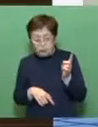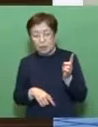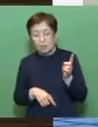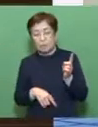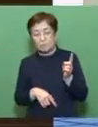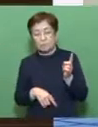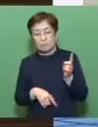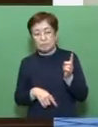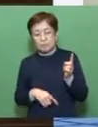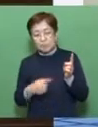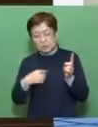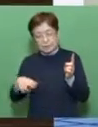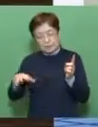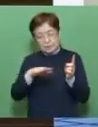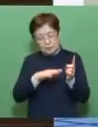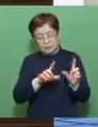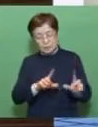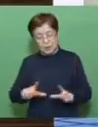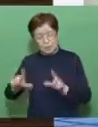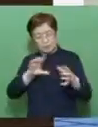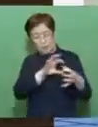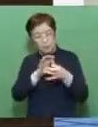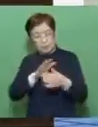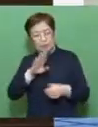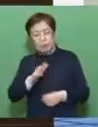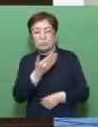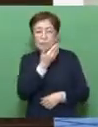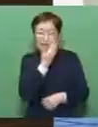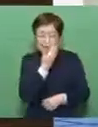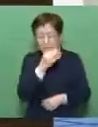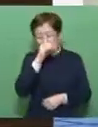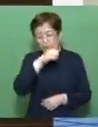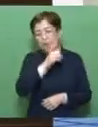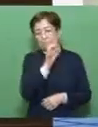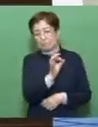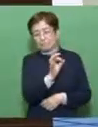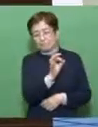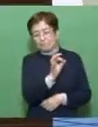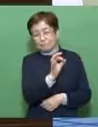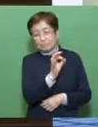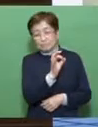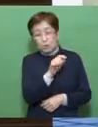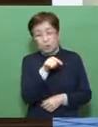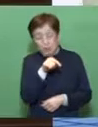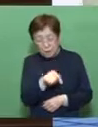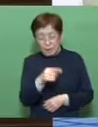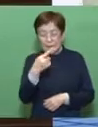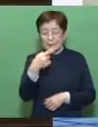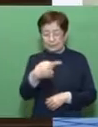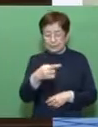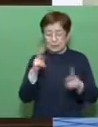お重要なんですが私たちの生活に1番関連するんですけども1